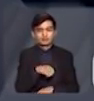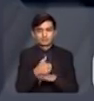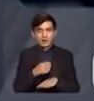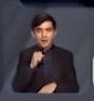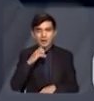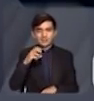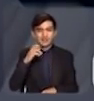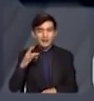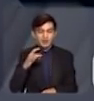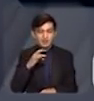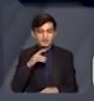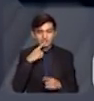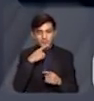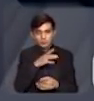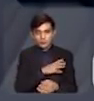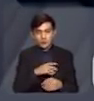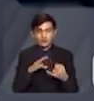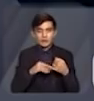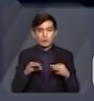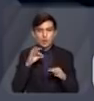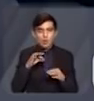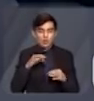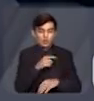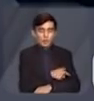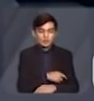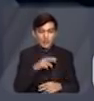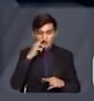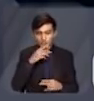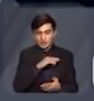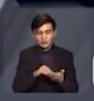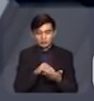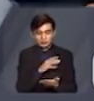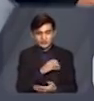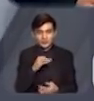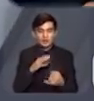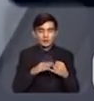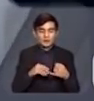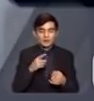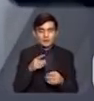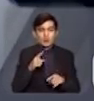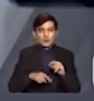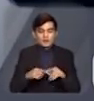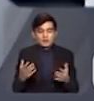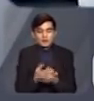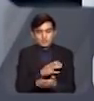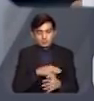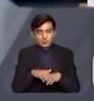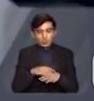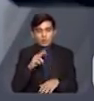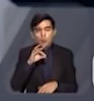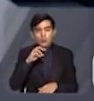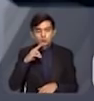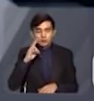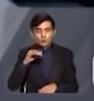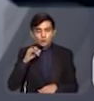Жолдықұтовтың айтуынша, аудандық жер комиссиясы бірнеше қателік жіберген. Комиссия мүшелерінің туыстарына жеңімпаз болғаны, конкурс талаптары